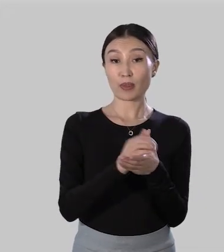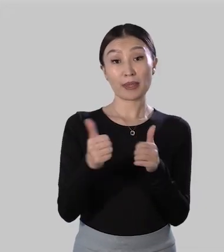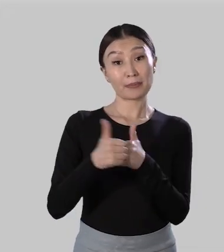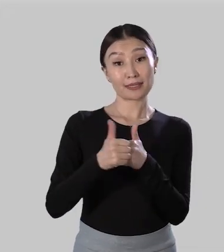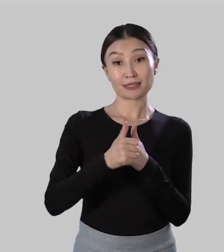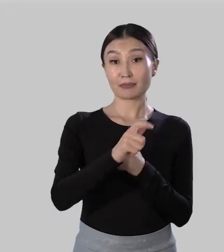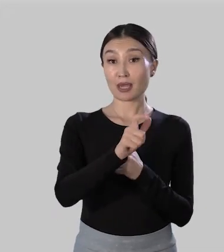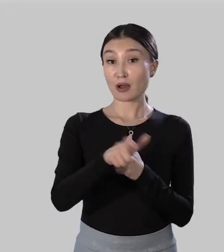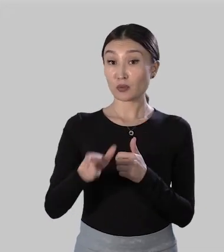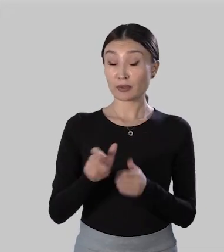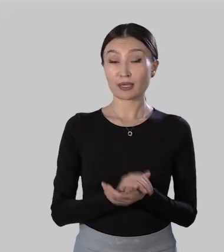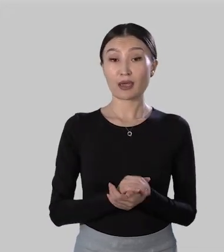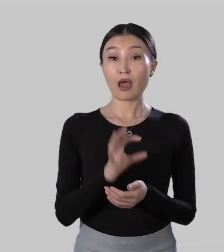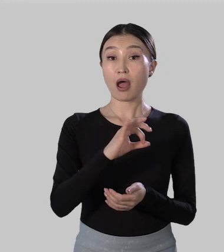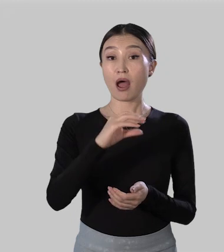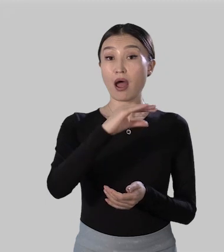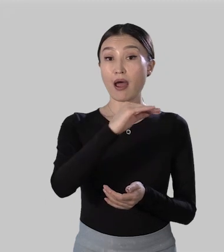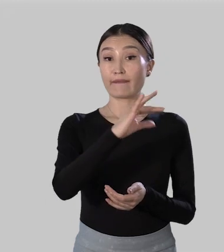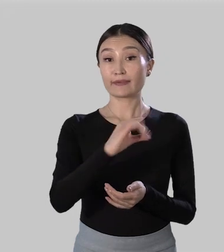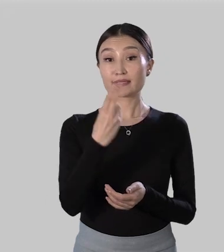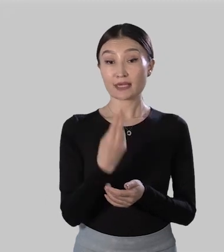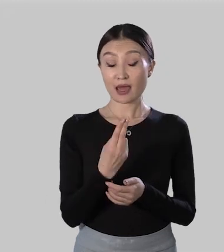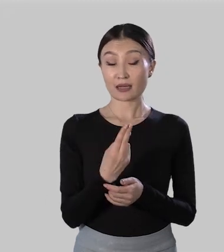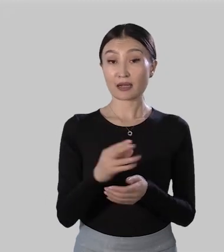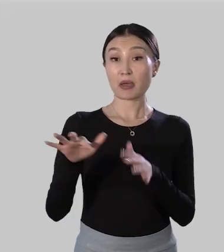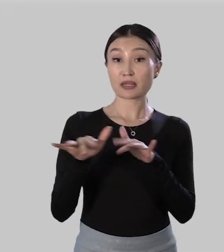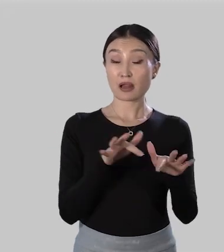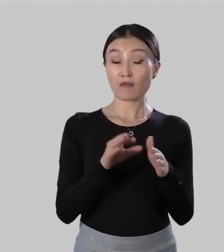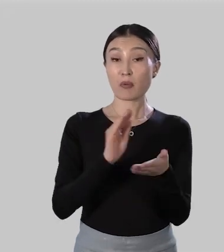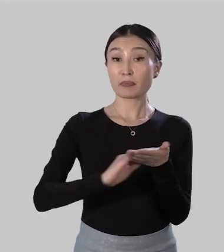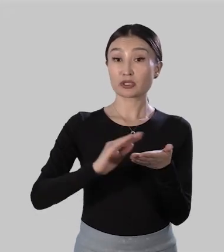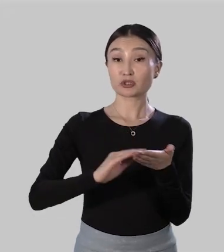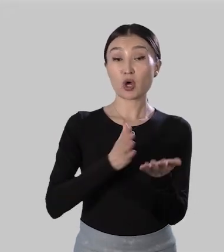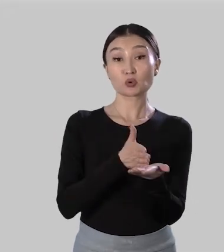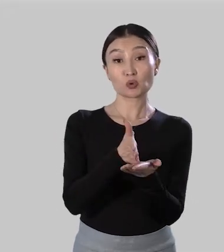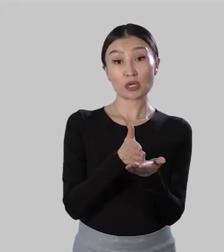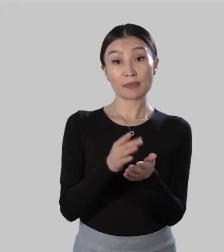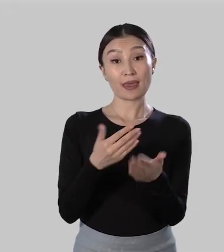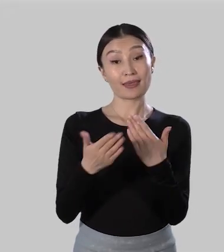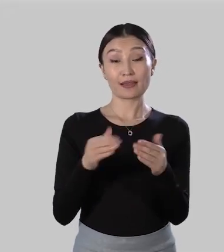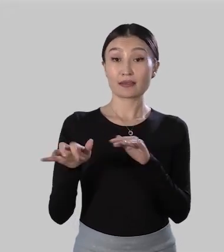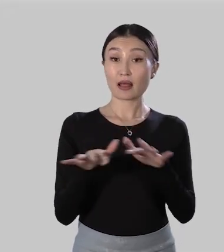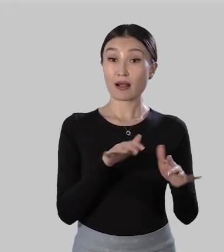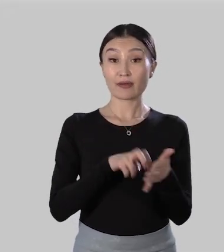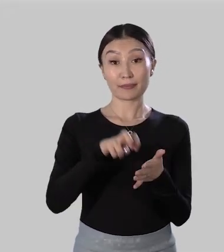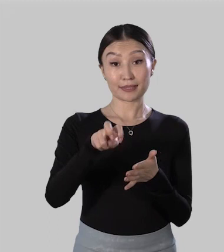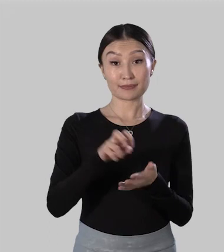близкими людьми. В официально-деловом стиле пишутся служебные или деловые